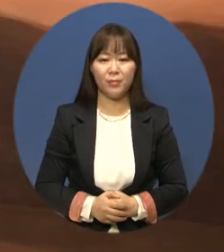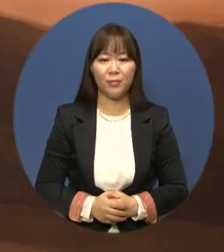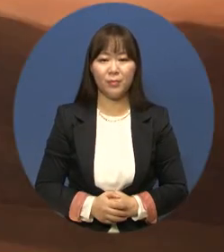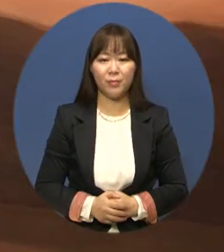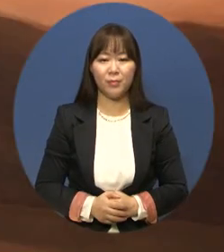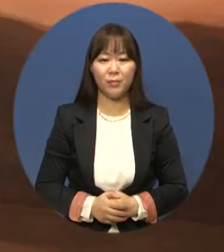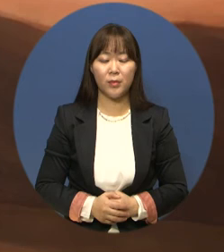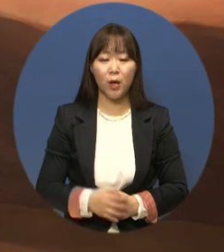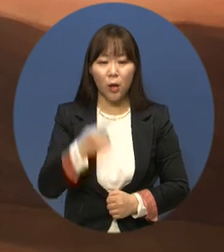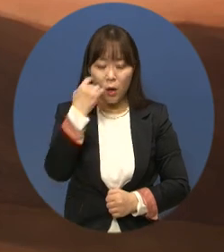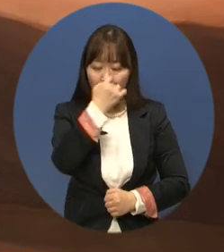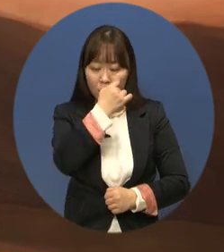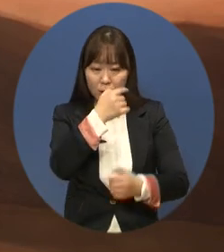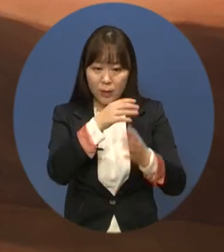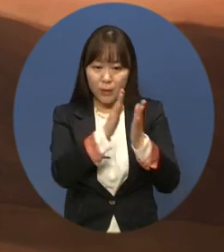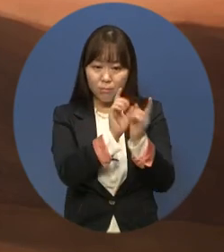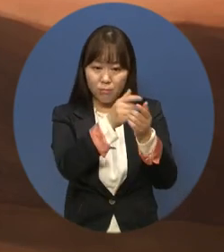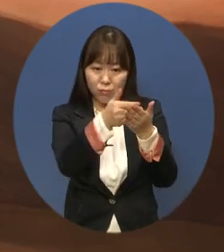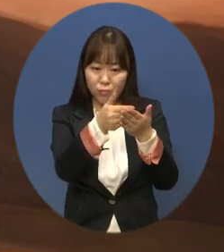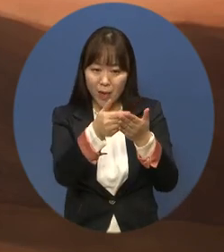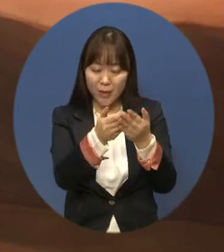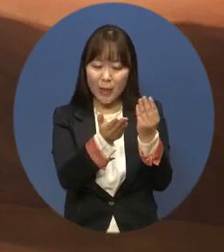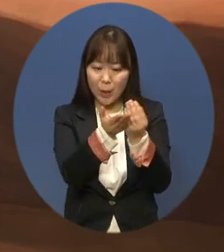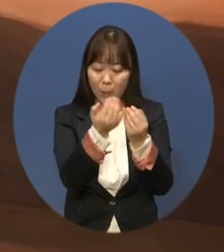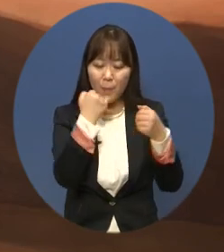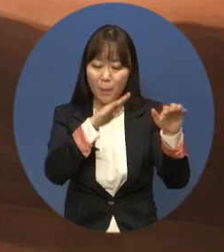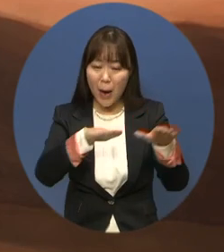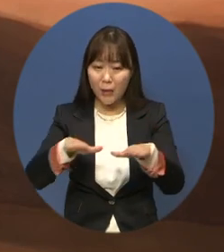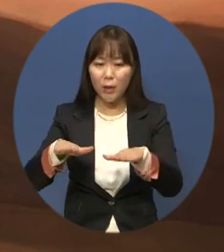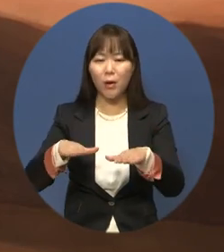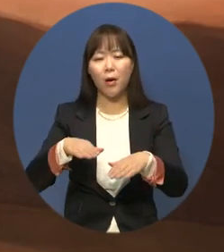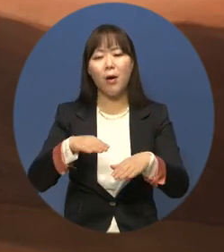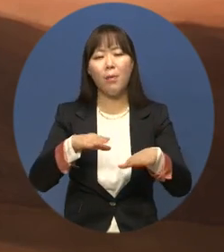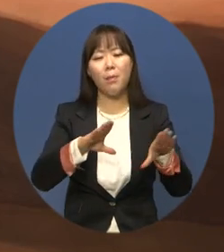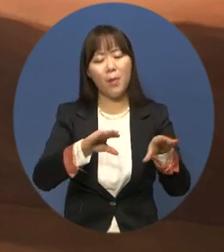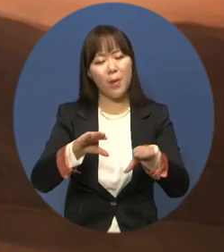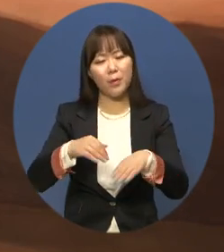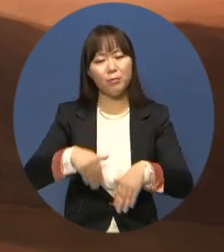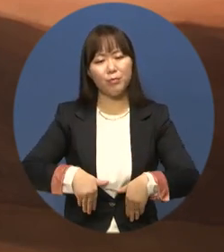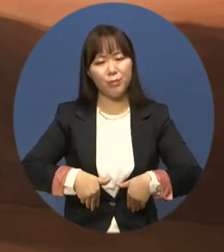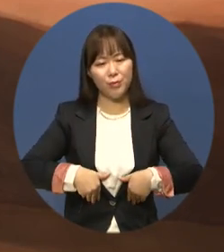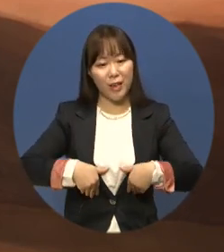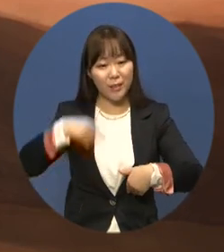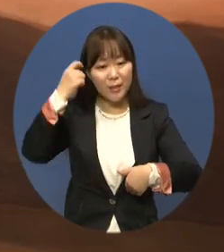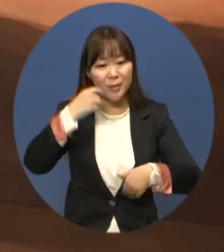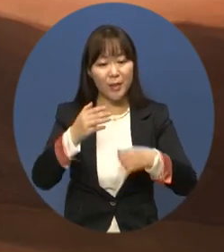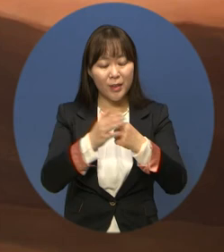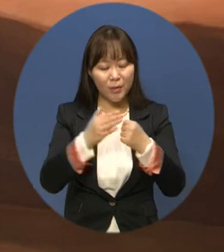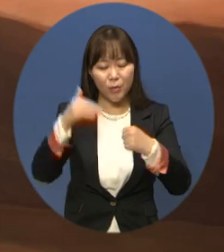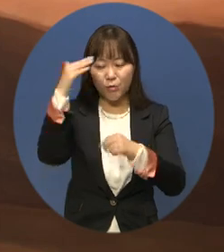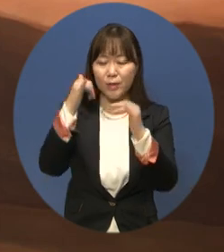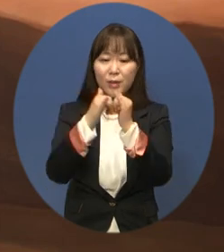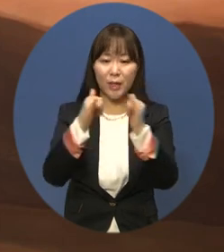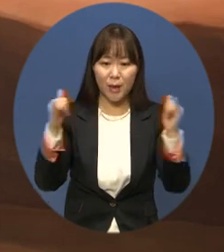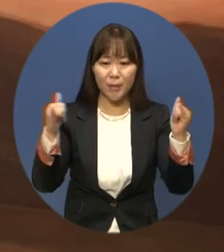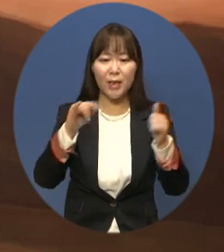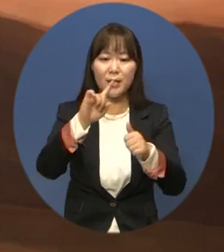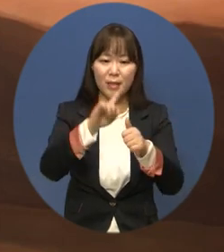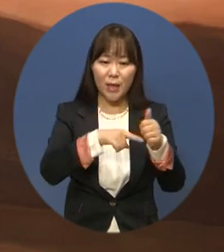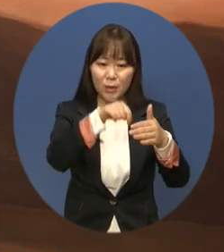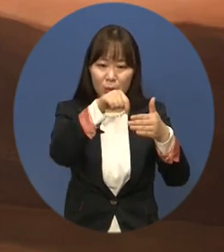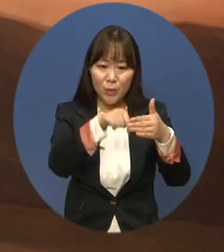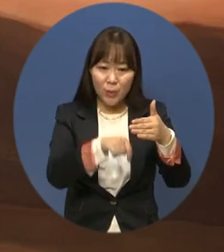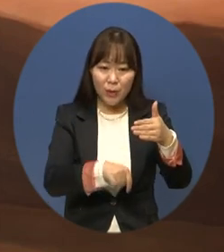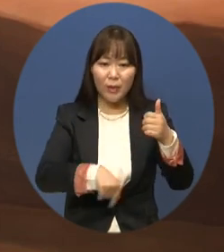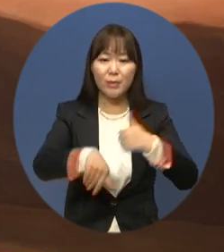작가의 눈으로 새롭게 그려진 섬과 바다는 포근하고 부드러운 느낌으로 다가와 관람객들에게 자연 속의